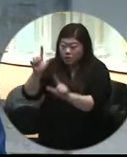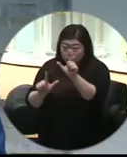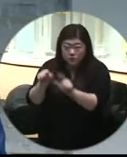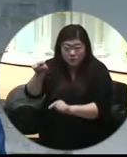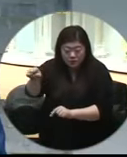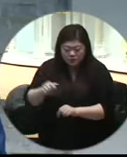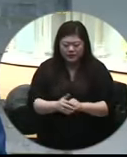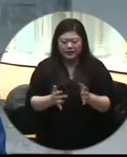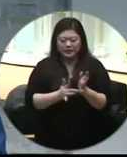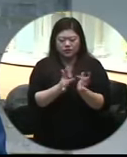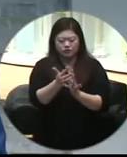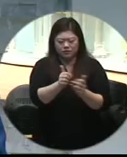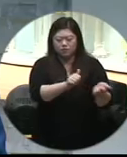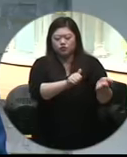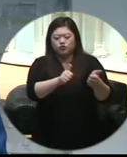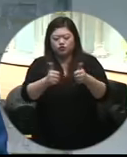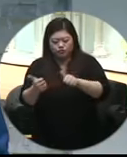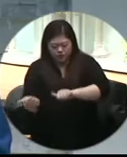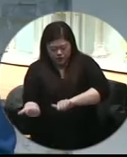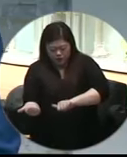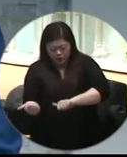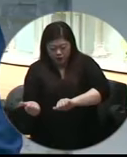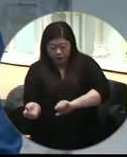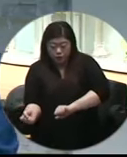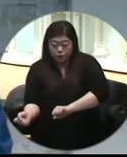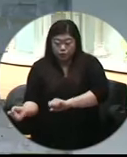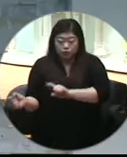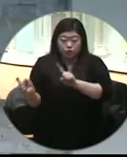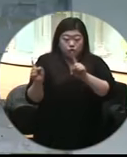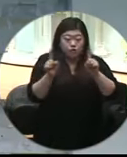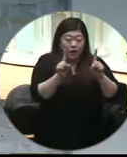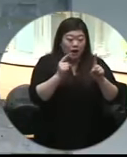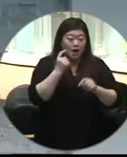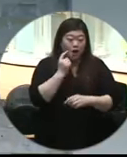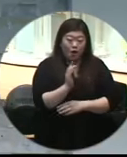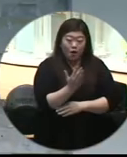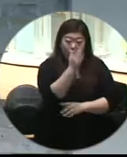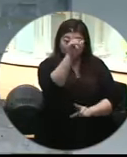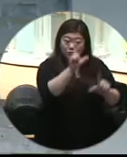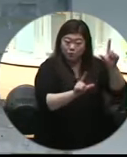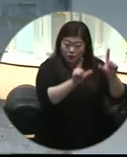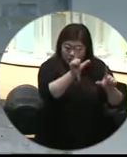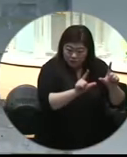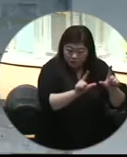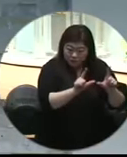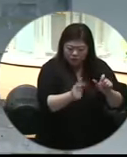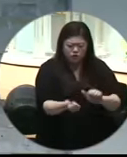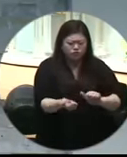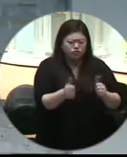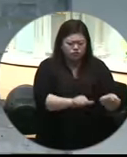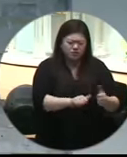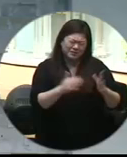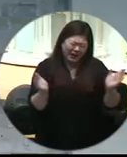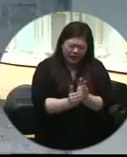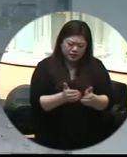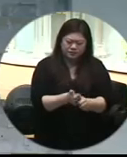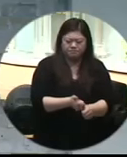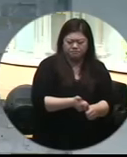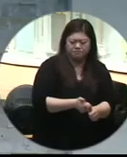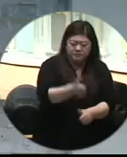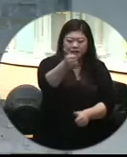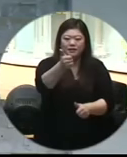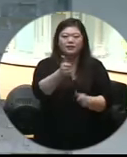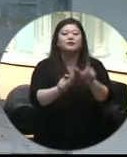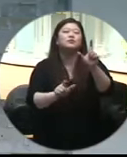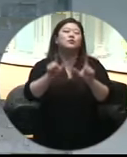죽으시고 부활하실 때의 이 영광스러운 모습, 참된 승리자의 모습을 미리